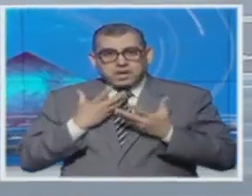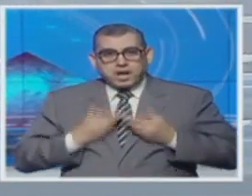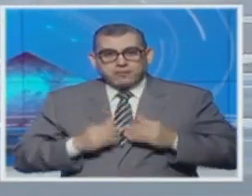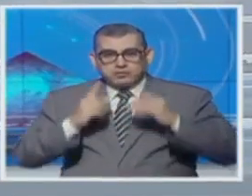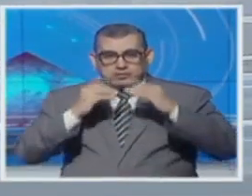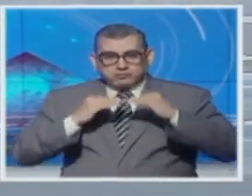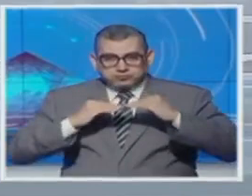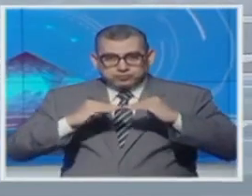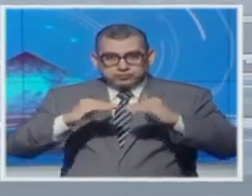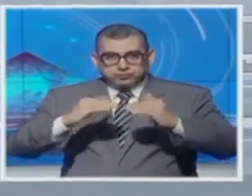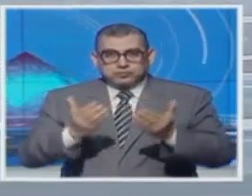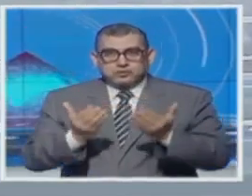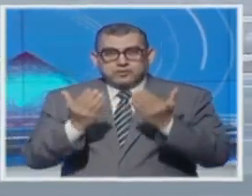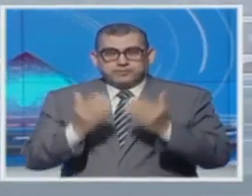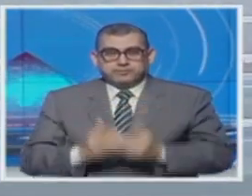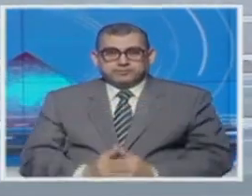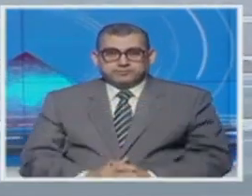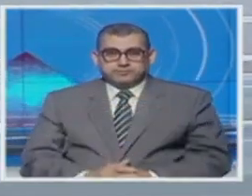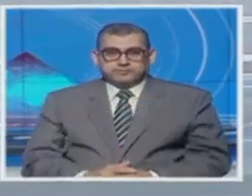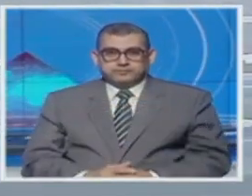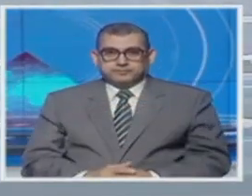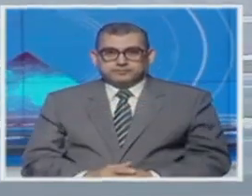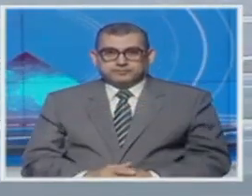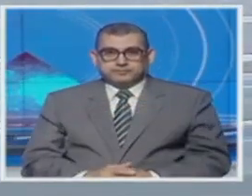أمنها واستقرارها.